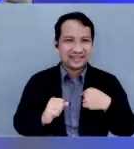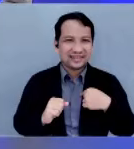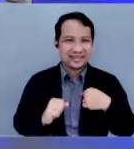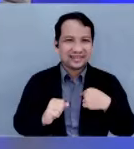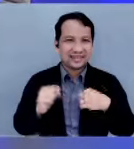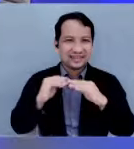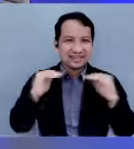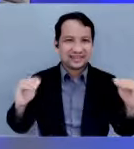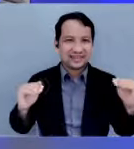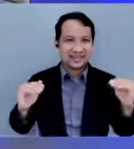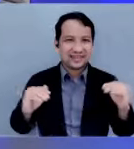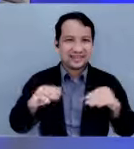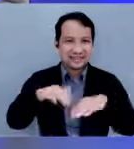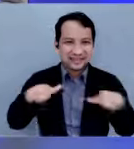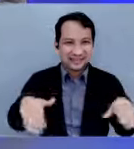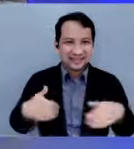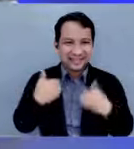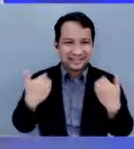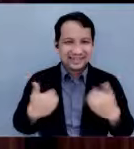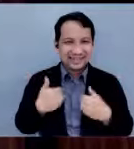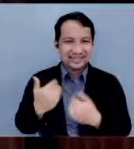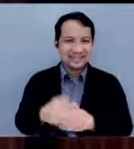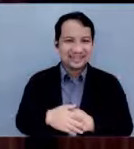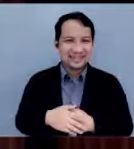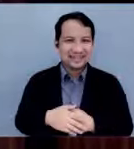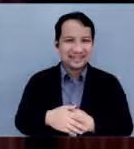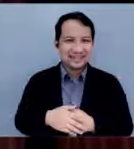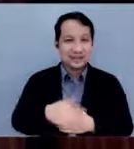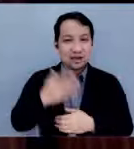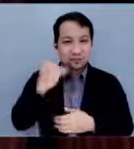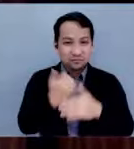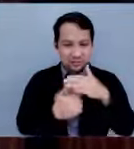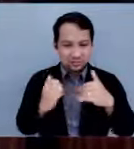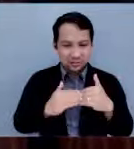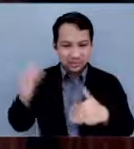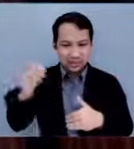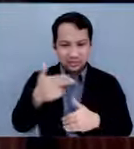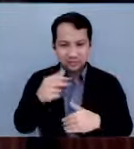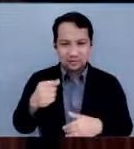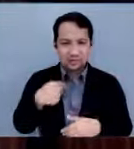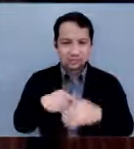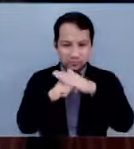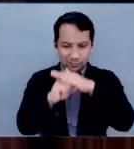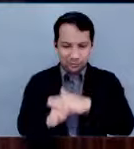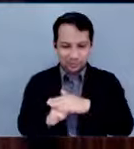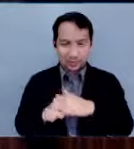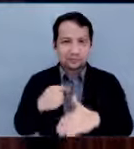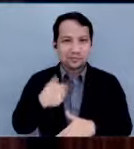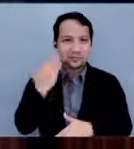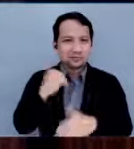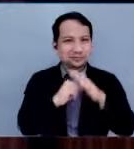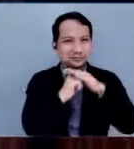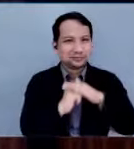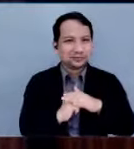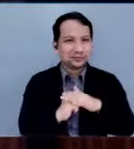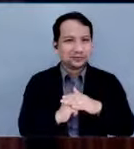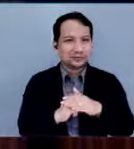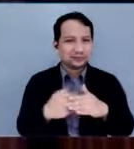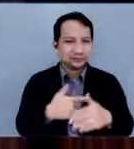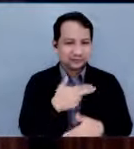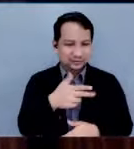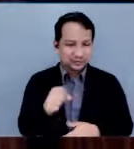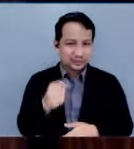pero bata pa. Mahirap po maging maliit. Elementary, high school, ako pa rin po yung pinakamaliit. And lalo nung high school, medyo nakaka-offend kasi for some reason,